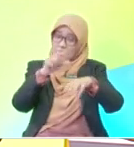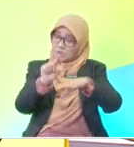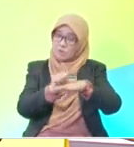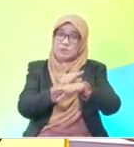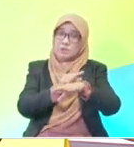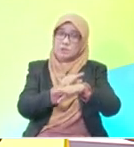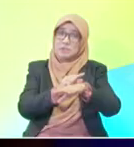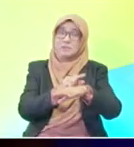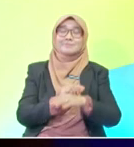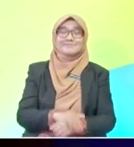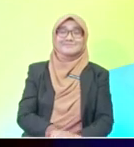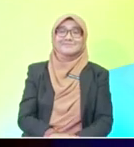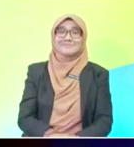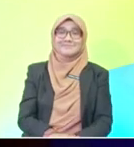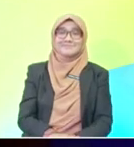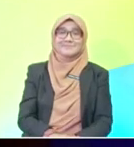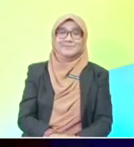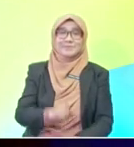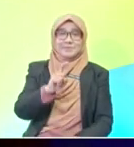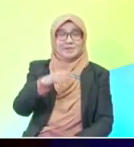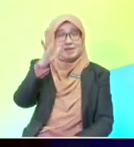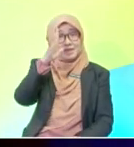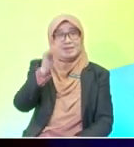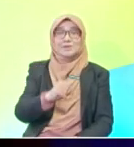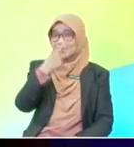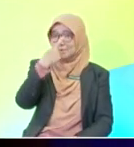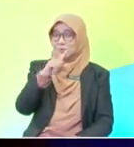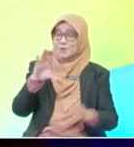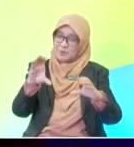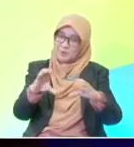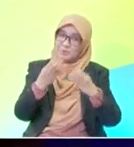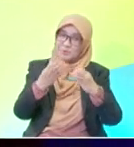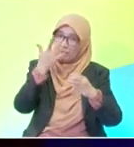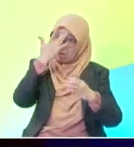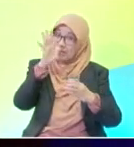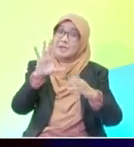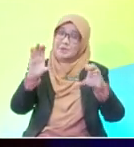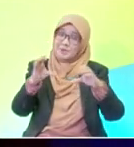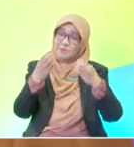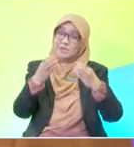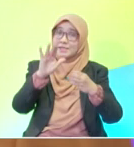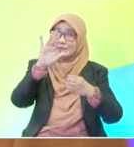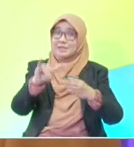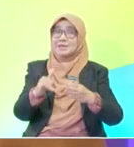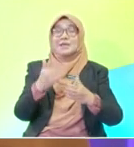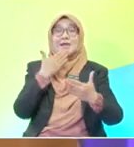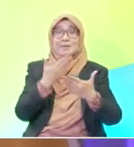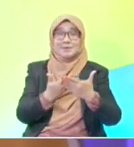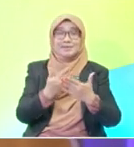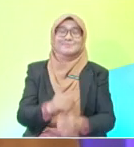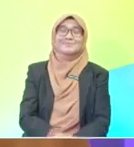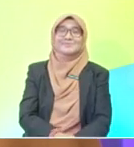ada pada kardbord tersebut. Jadi kita perlu kreatif untuk menghasilkan karya yang terbaik. Baik, cikgu. Dah tak sabar-sabar,